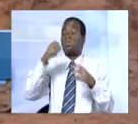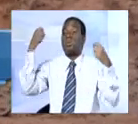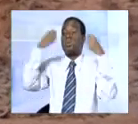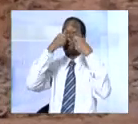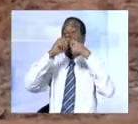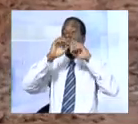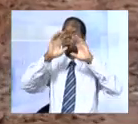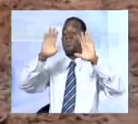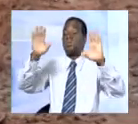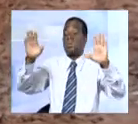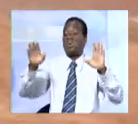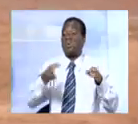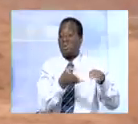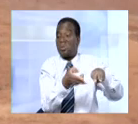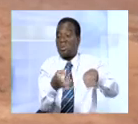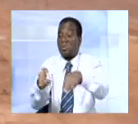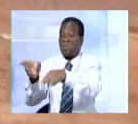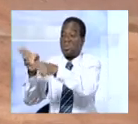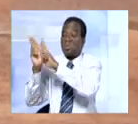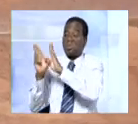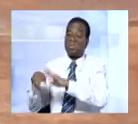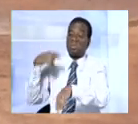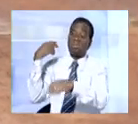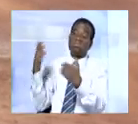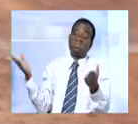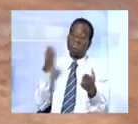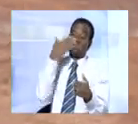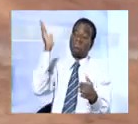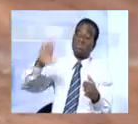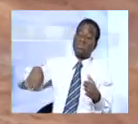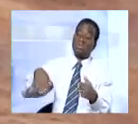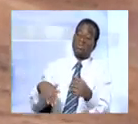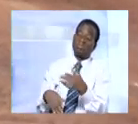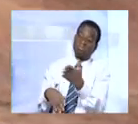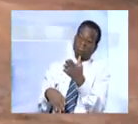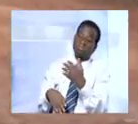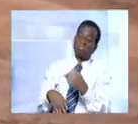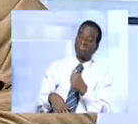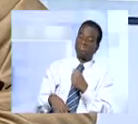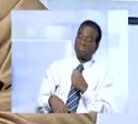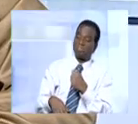la réhabilitation des routes restent une préoccupation majeure.